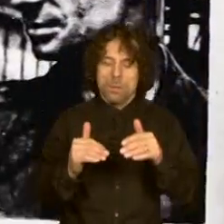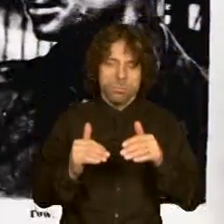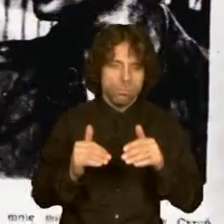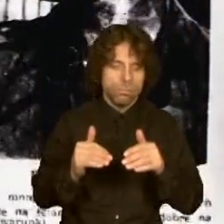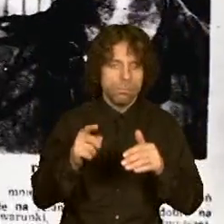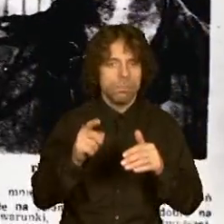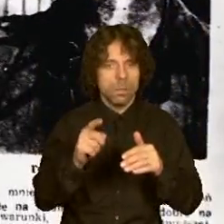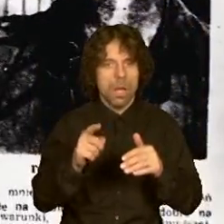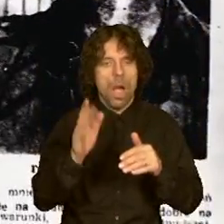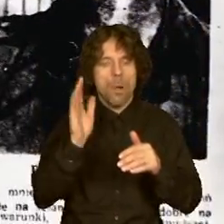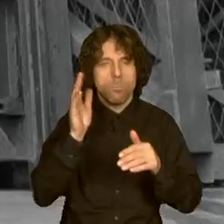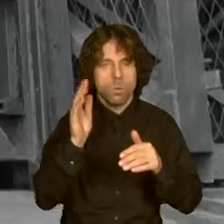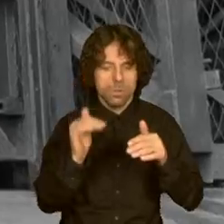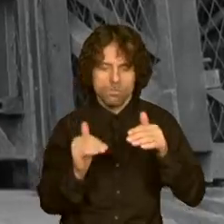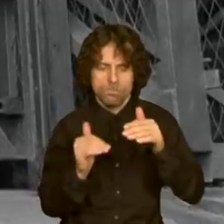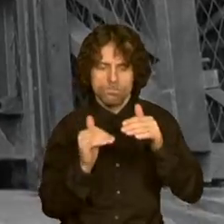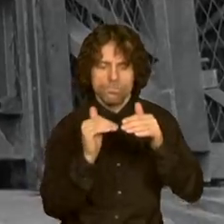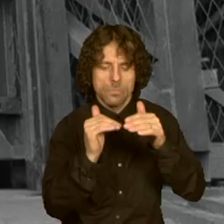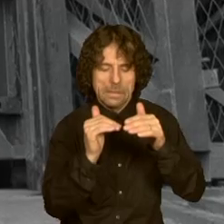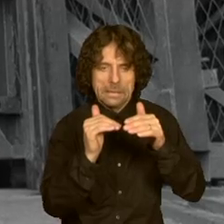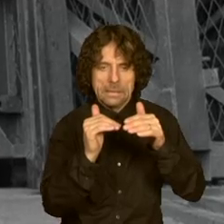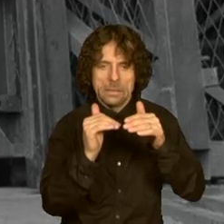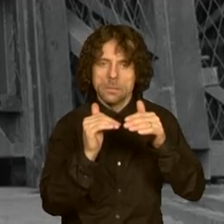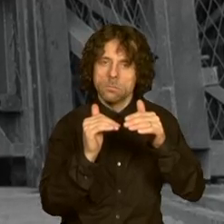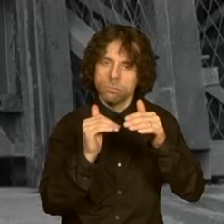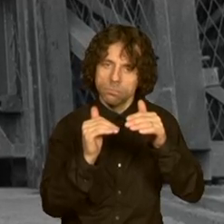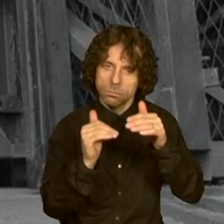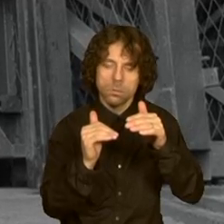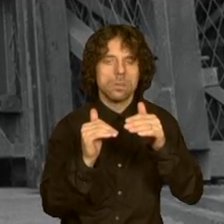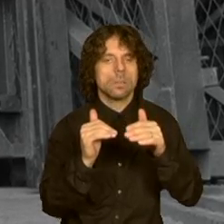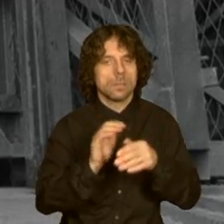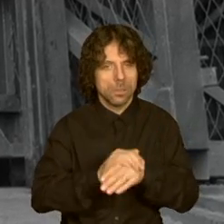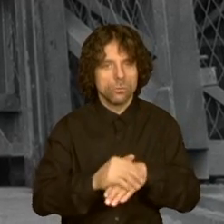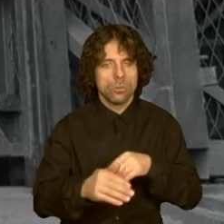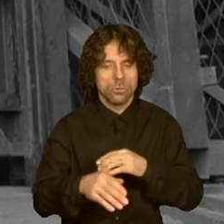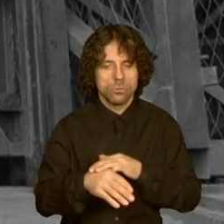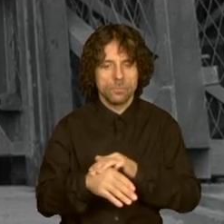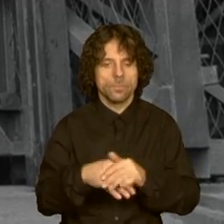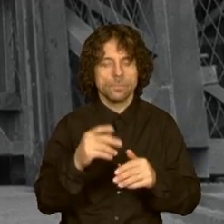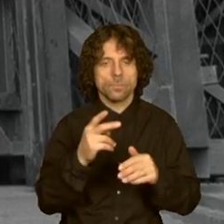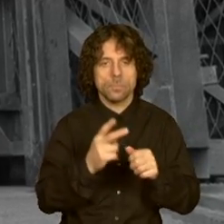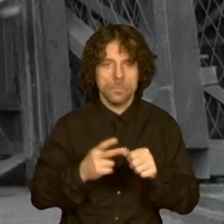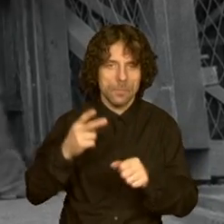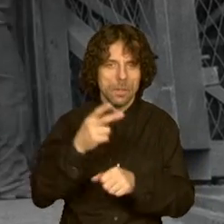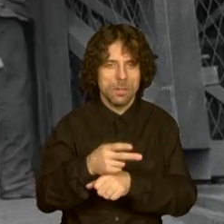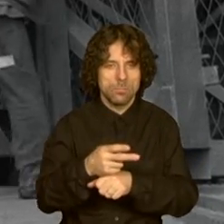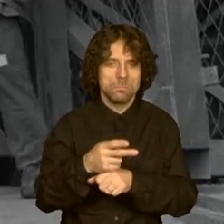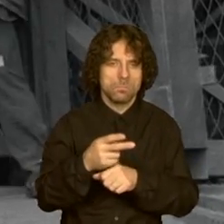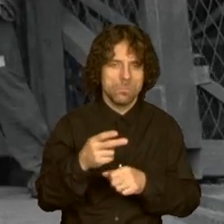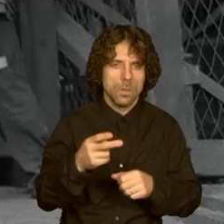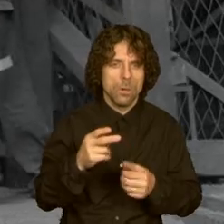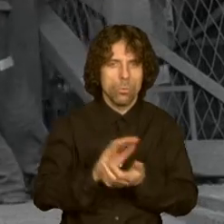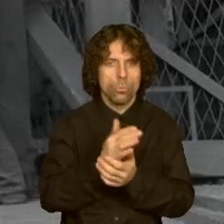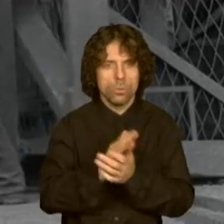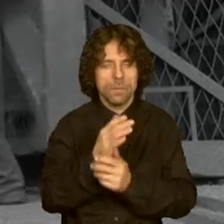poziomu 200 milionów ton. Zabrakło 2 miliony ton rocznego wydobycia, bo ten maksymalny